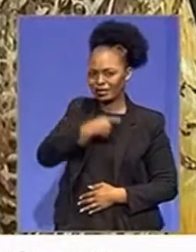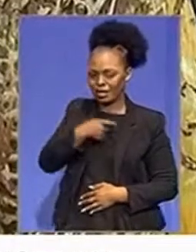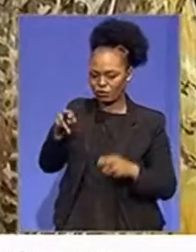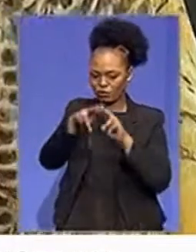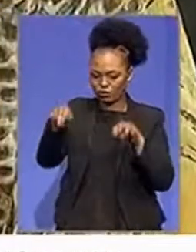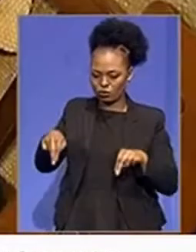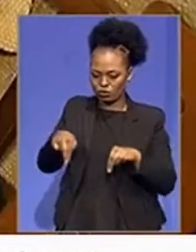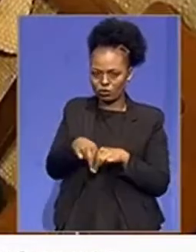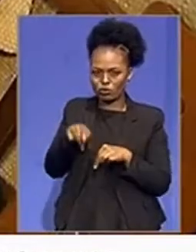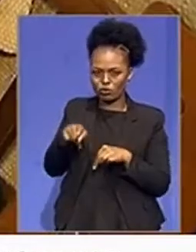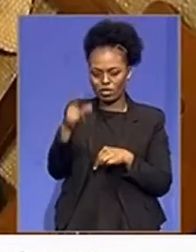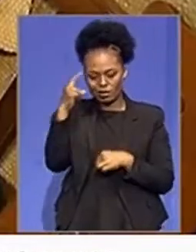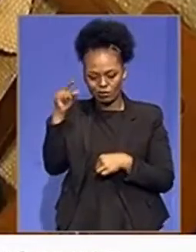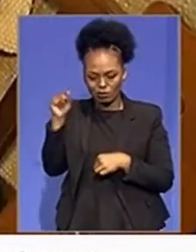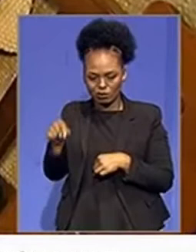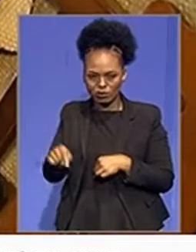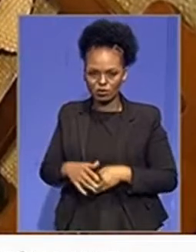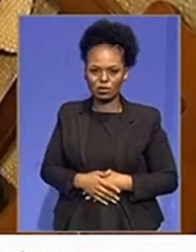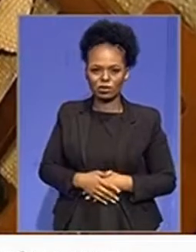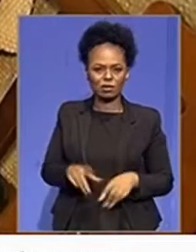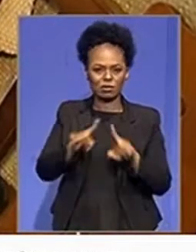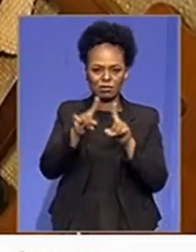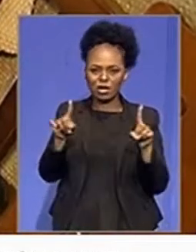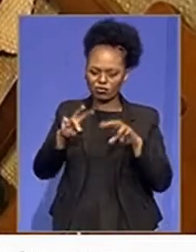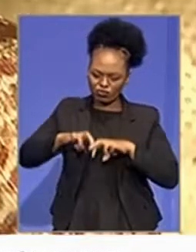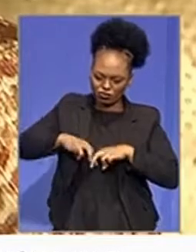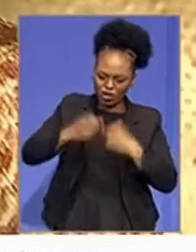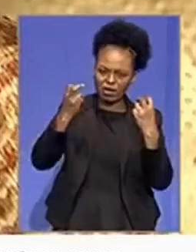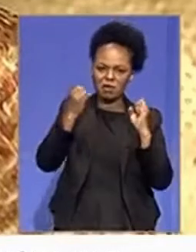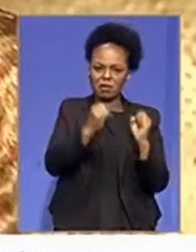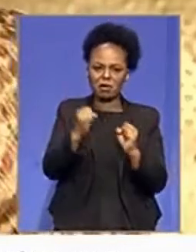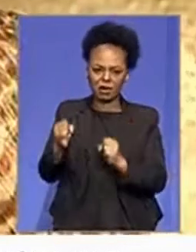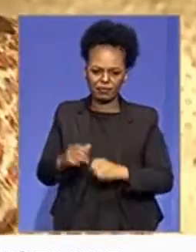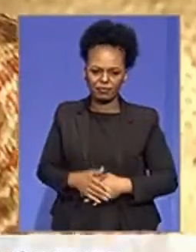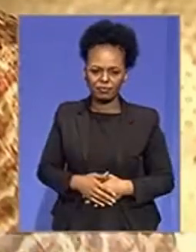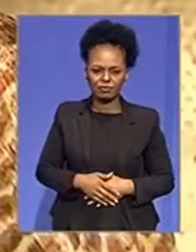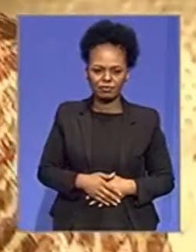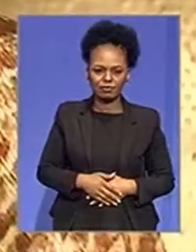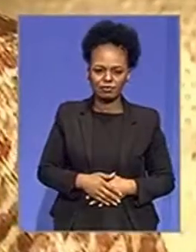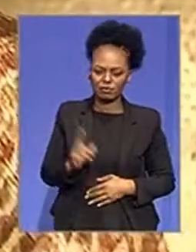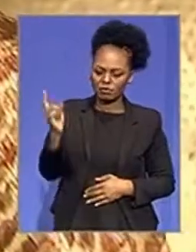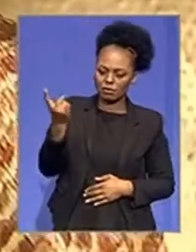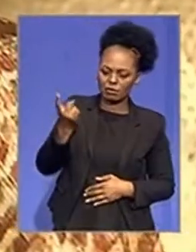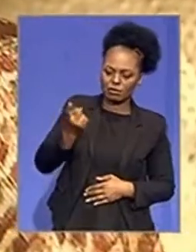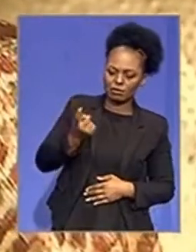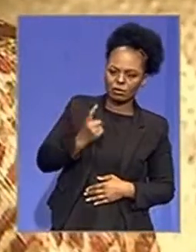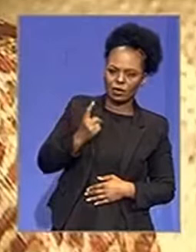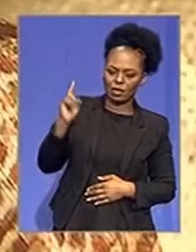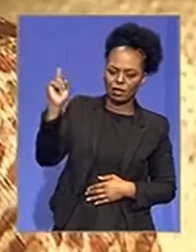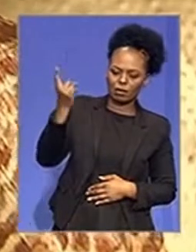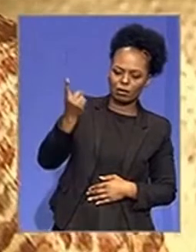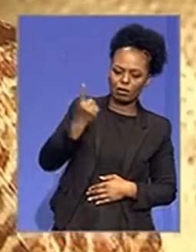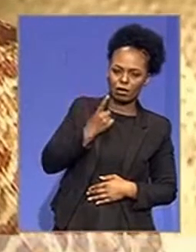shining ka mo. o re seo ga se ke sa emiša tlaišo ka thobalano O tlotse wa tle ho wena ka mo. Ga ga